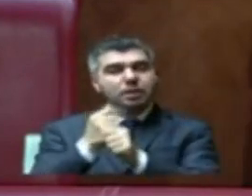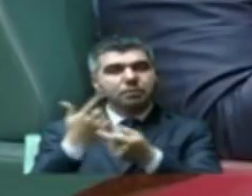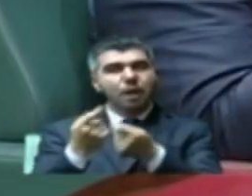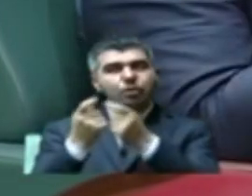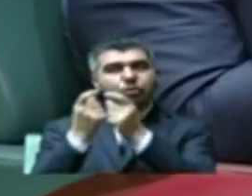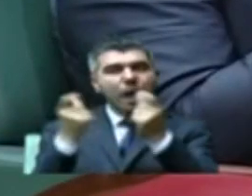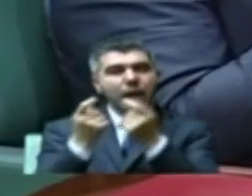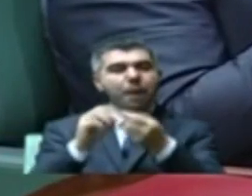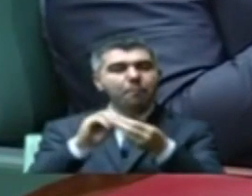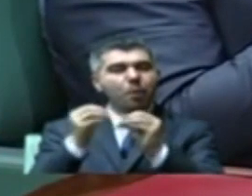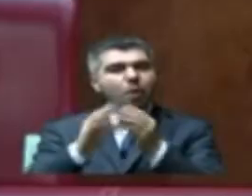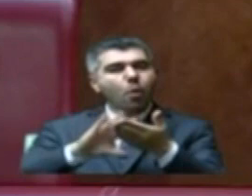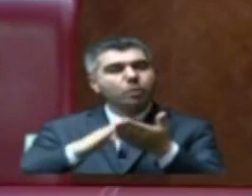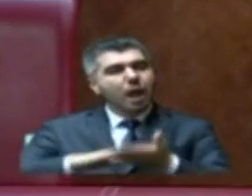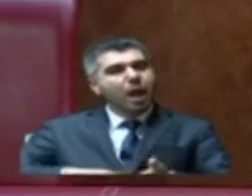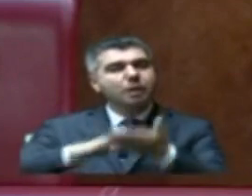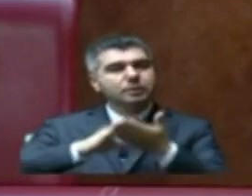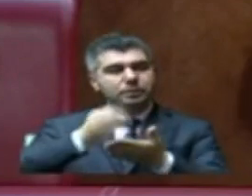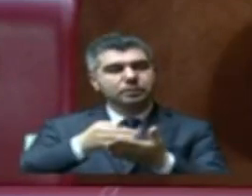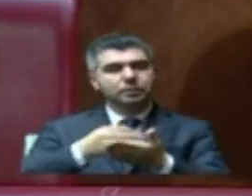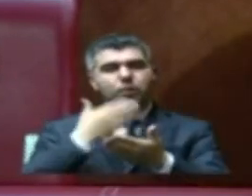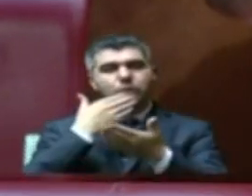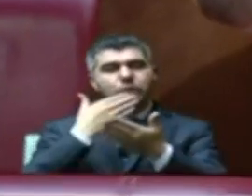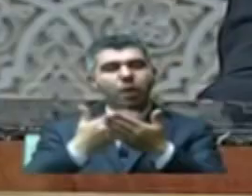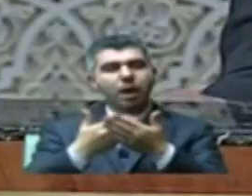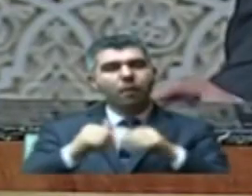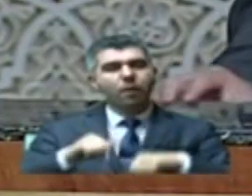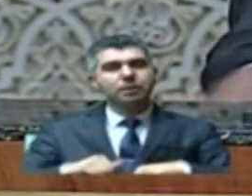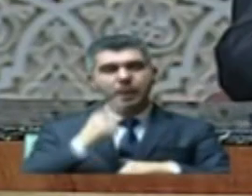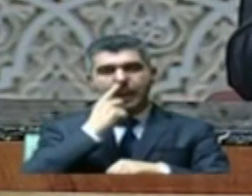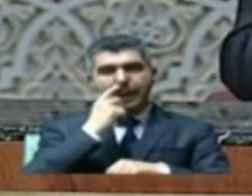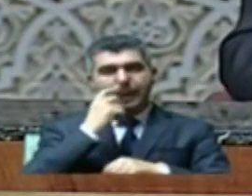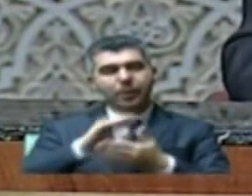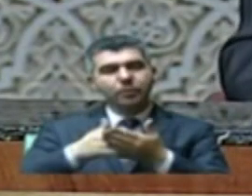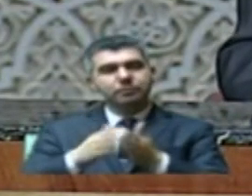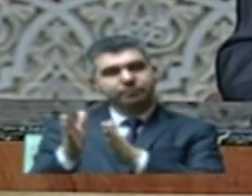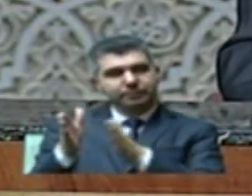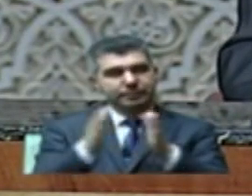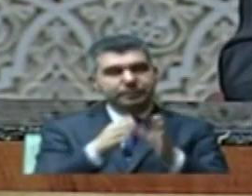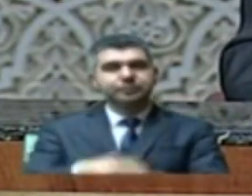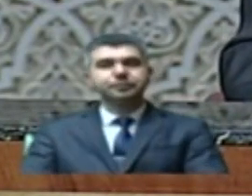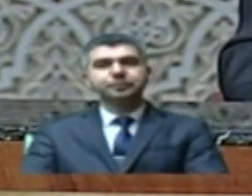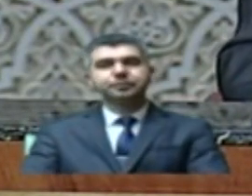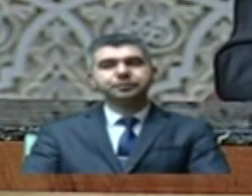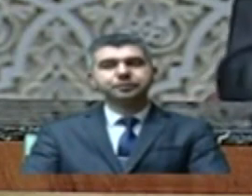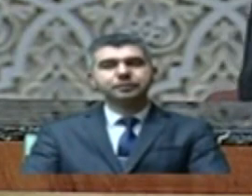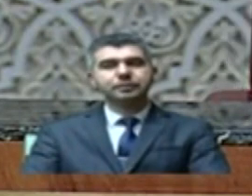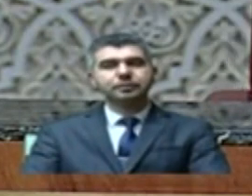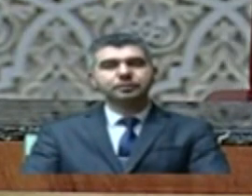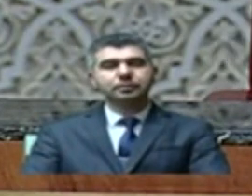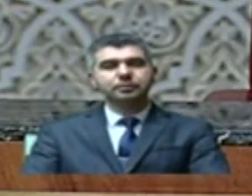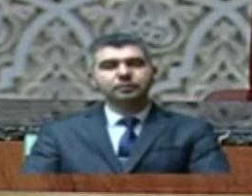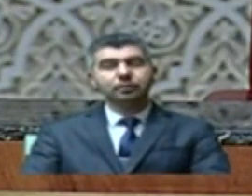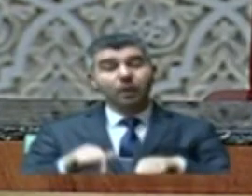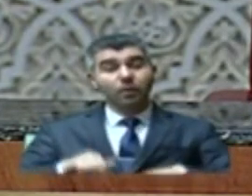بعض المشاكل اللي تفضل السيد المستشار بها. شكرا. شكرا السيد كاتب الدولة، ونشكركم على مساهمتكم في هذه الجلسه. ننتقل الان الى